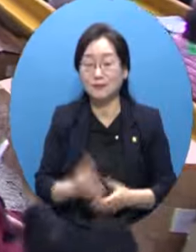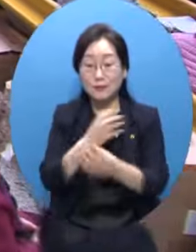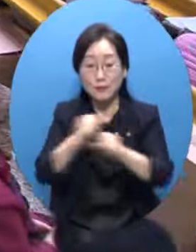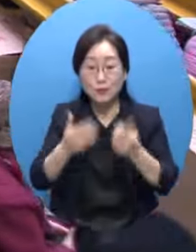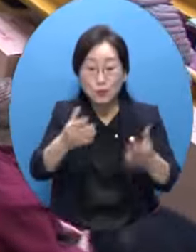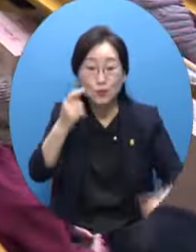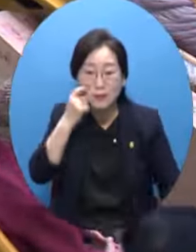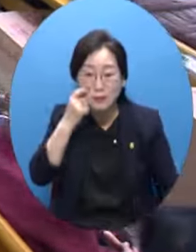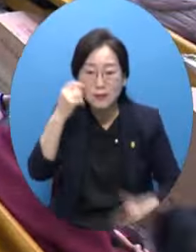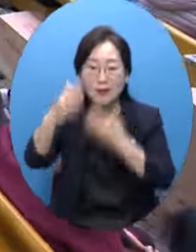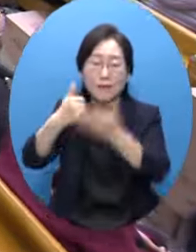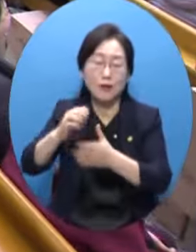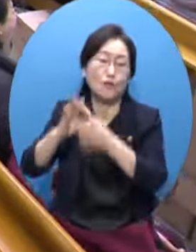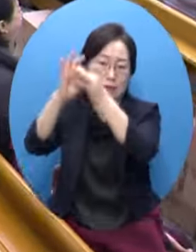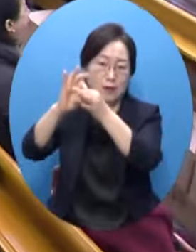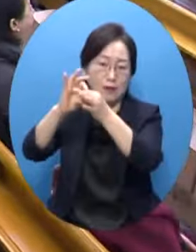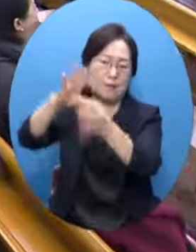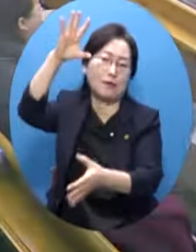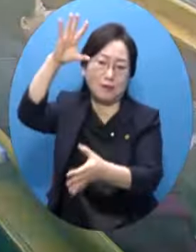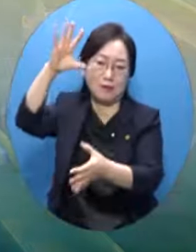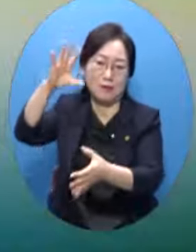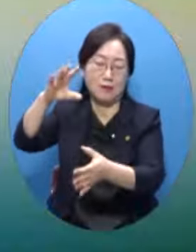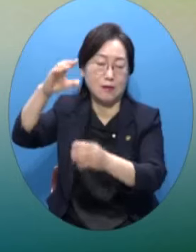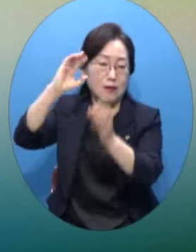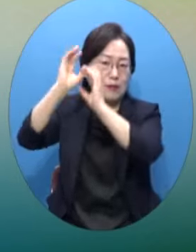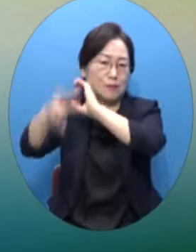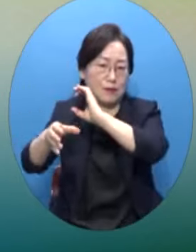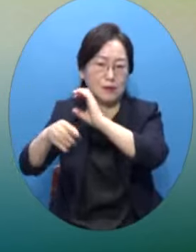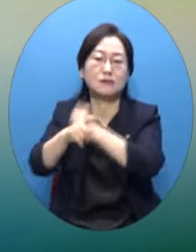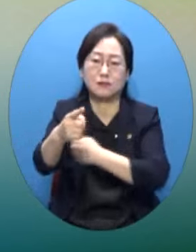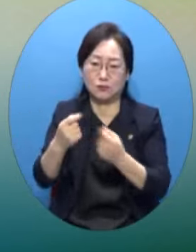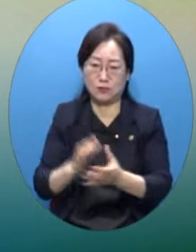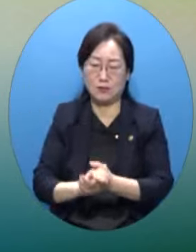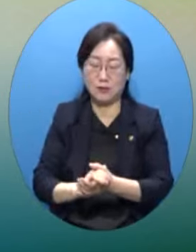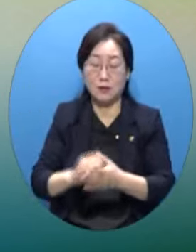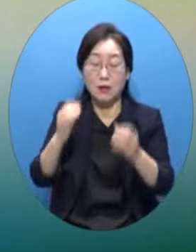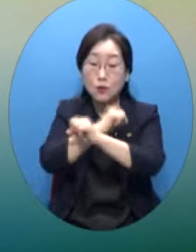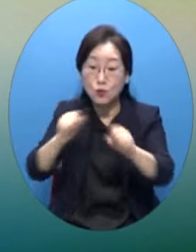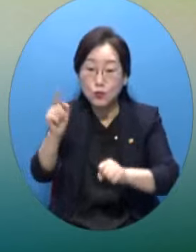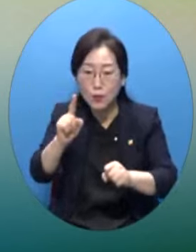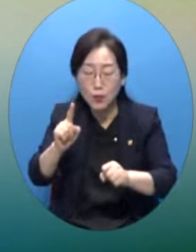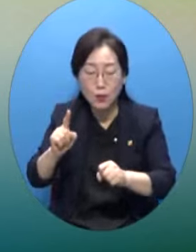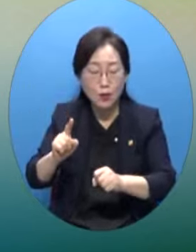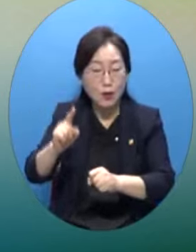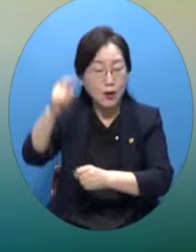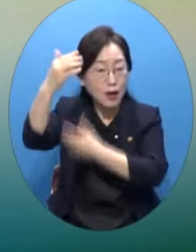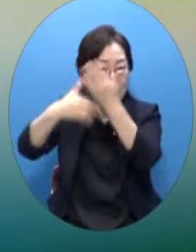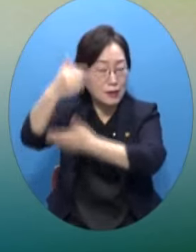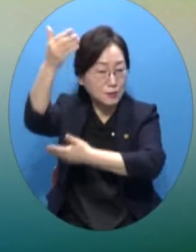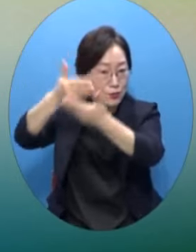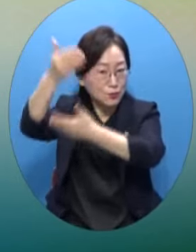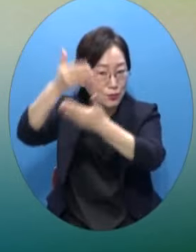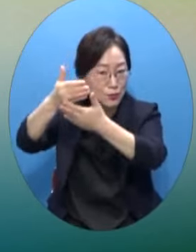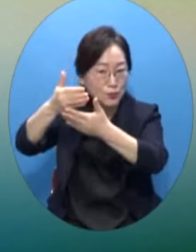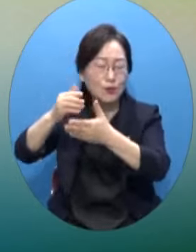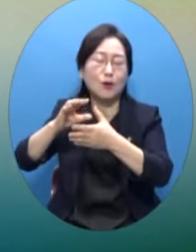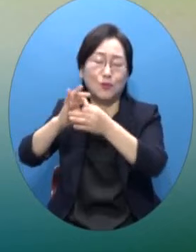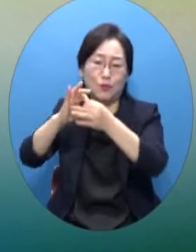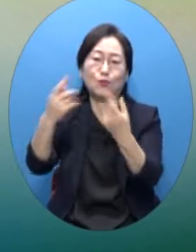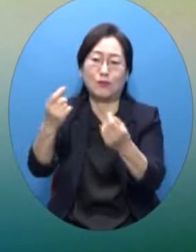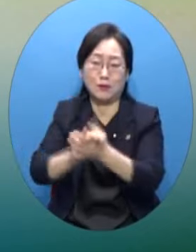용서하지 못하면 하나님과의 관계가 막혀서 통할 수 없습니다. 용서는 모든 닫힌 관계를 열어주는 통로입니다.